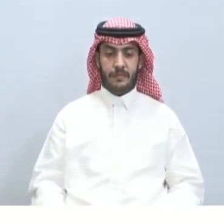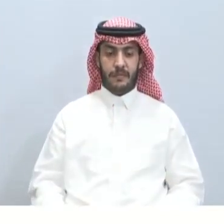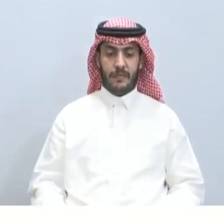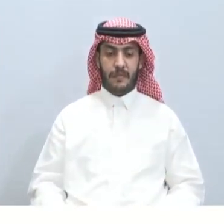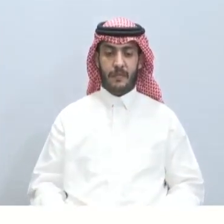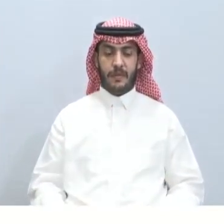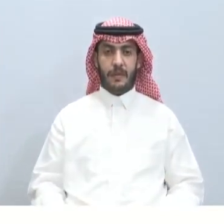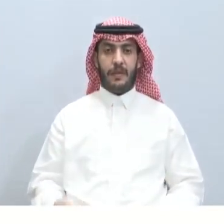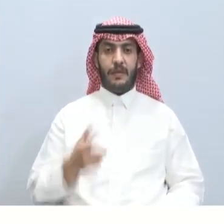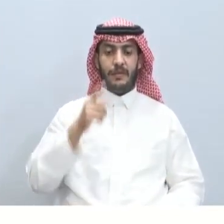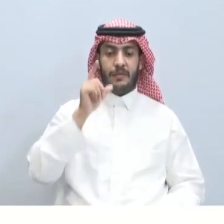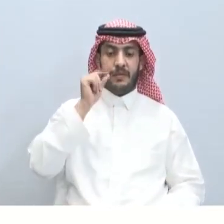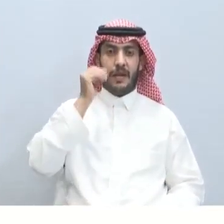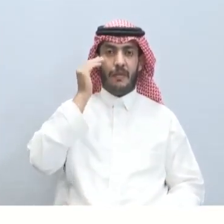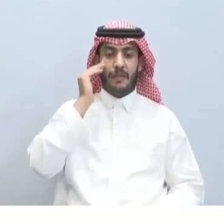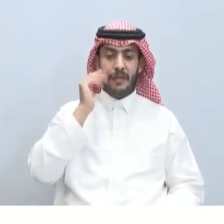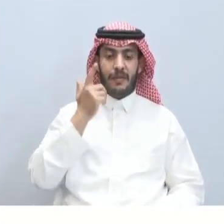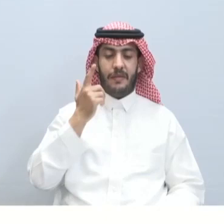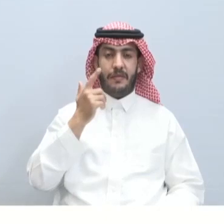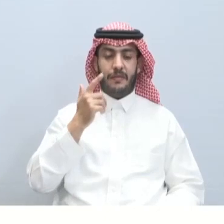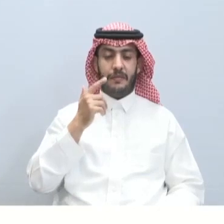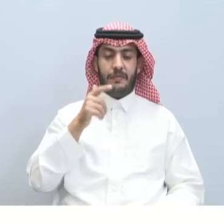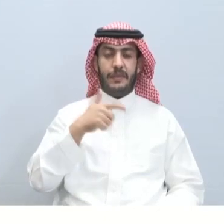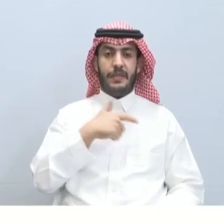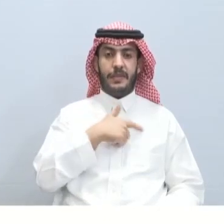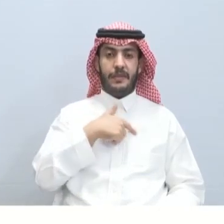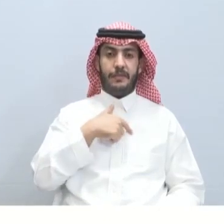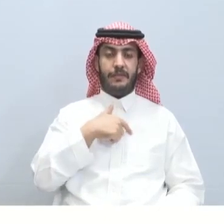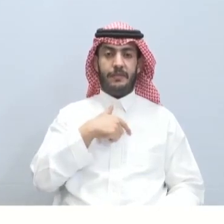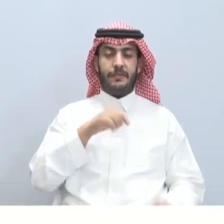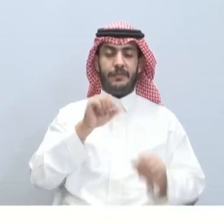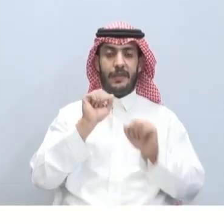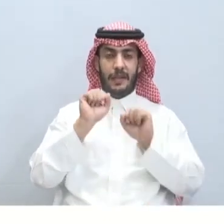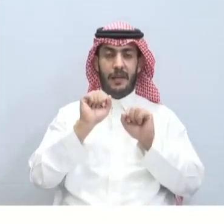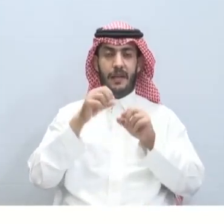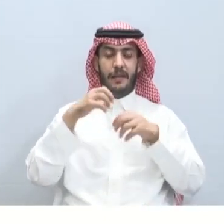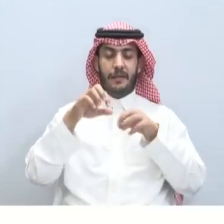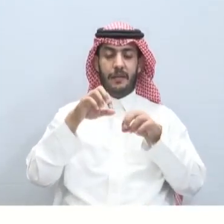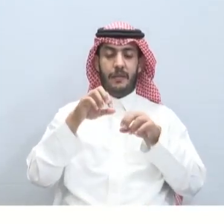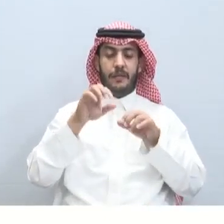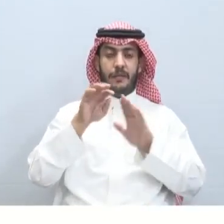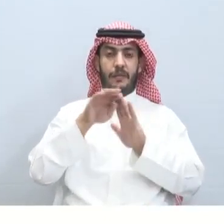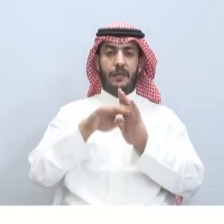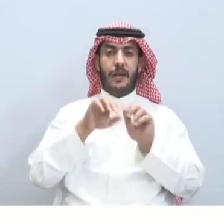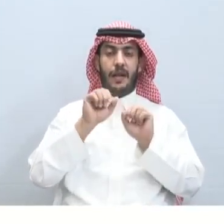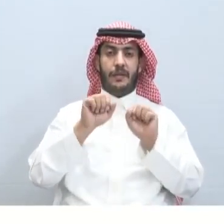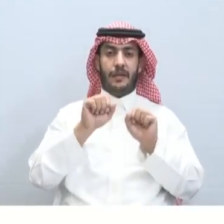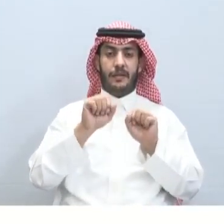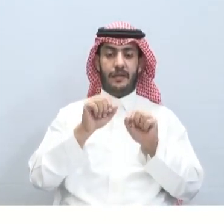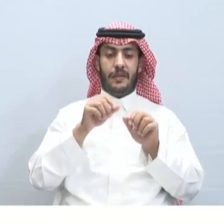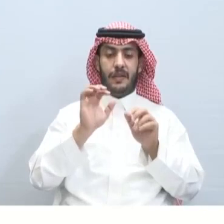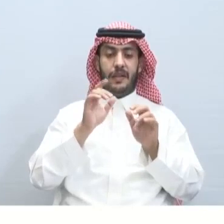السوق بناء عن ذكر او انثى اذا هذا ما يسمى بالخصائص تقسيم السوق وفقا للخصائص